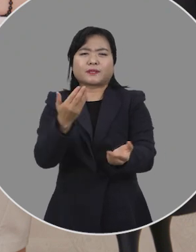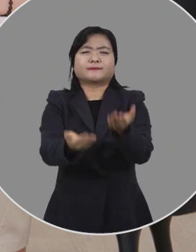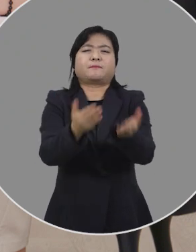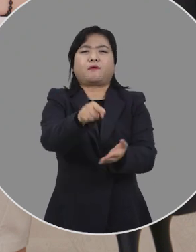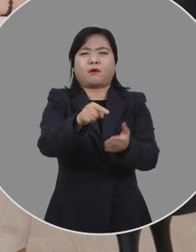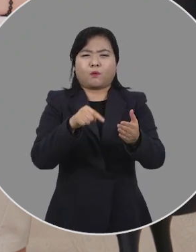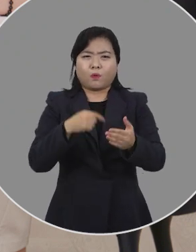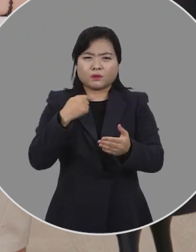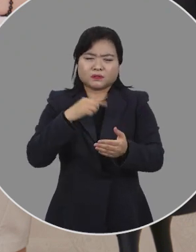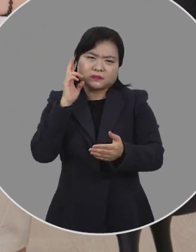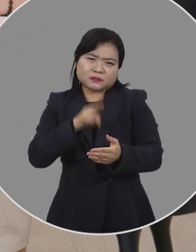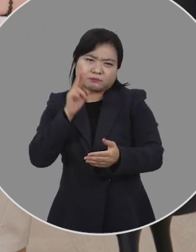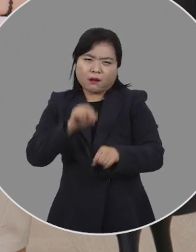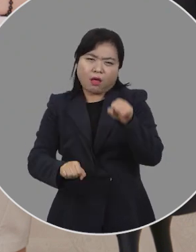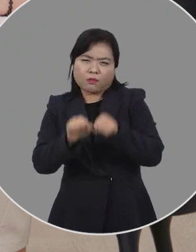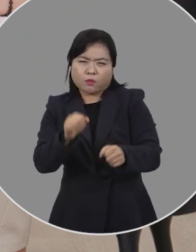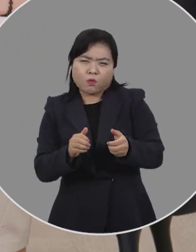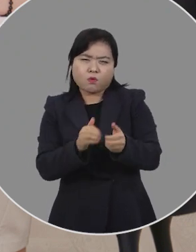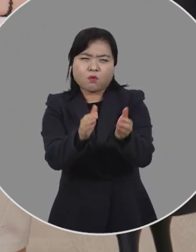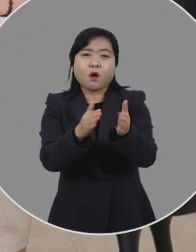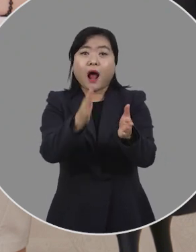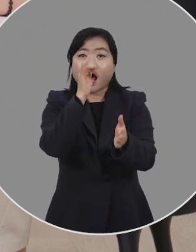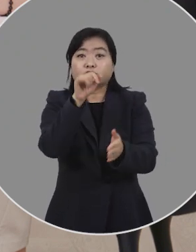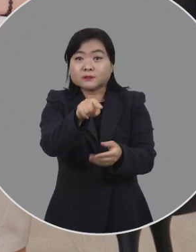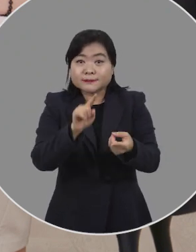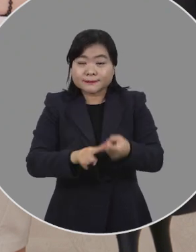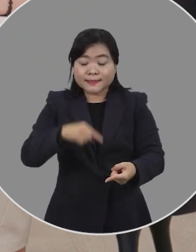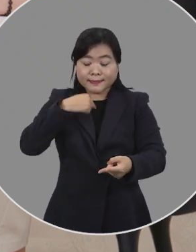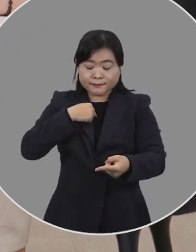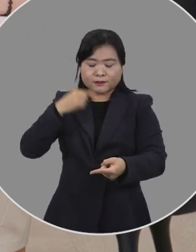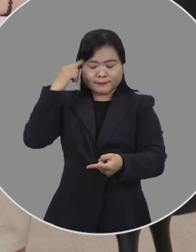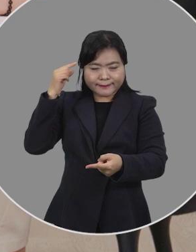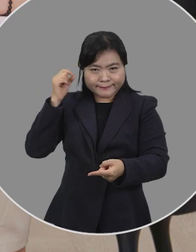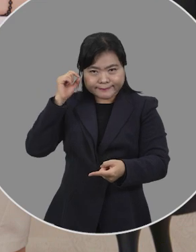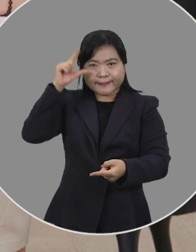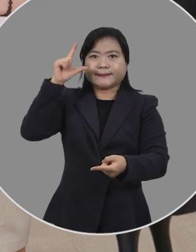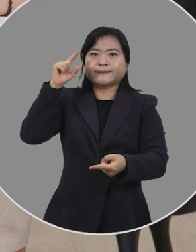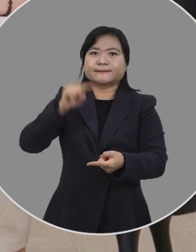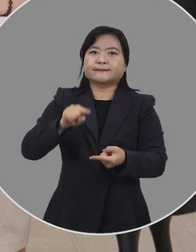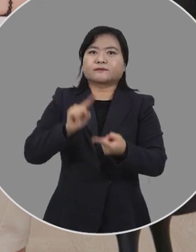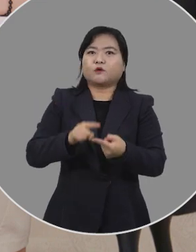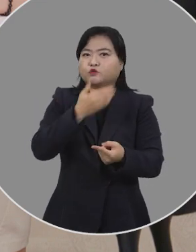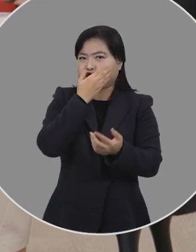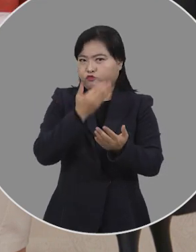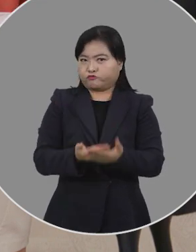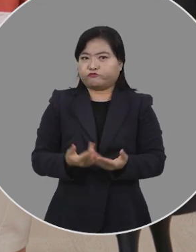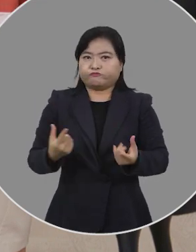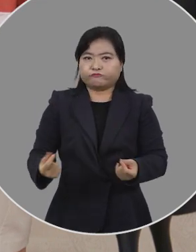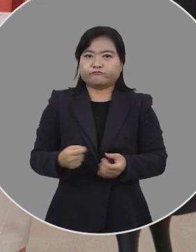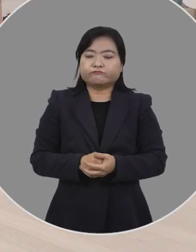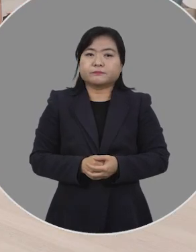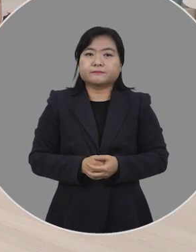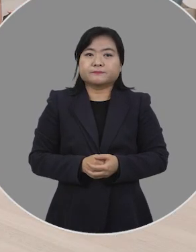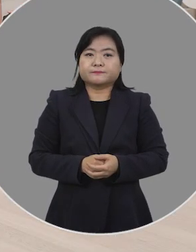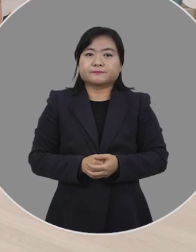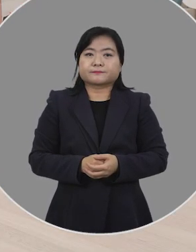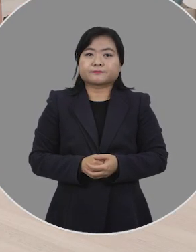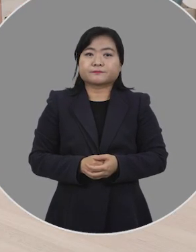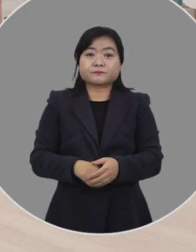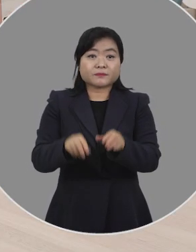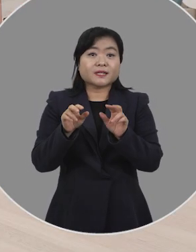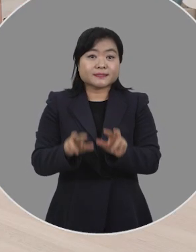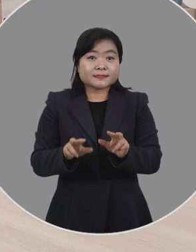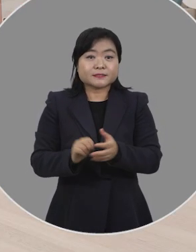때로는 극단적인 행동을 할 수 있구나라는 어떤 그런 인식을 갖는 게 정말 중요한 것 같아요. 네.